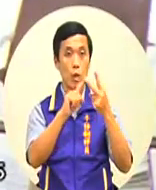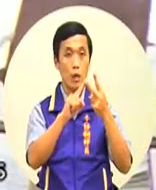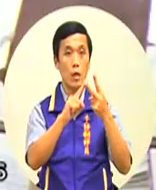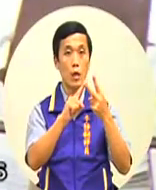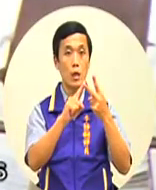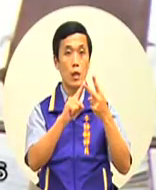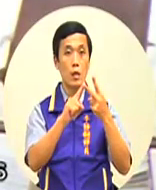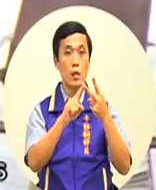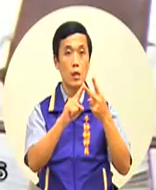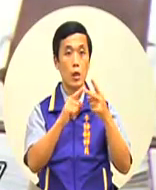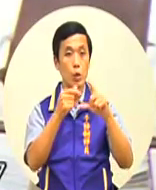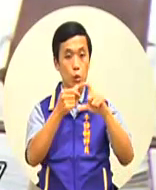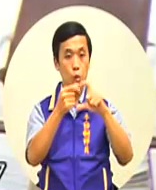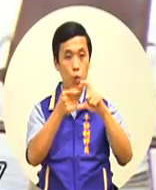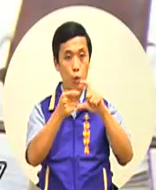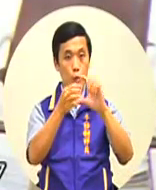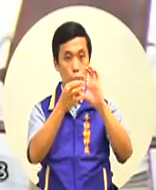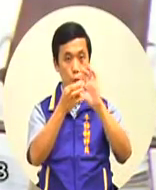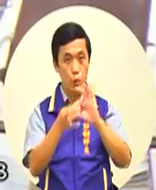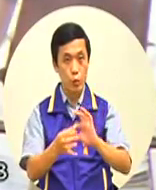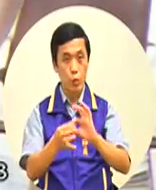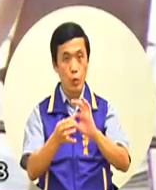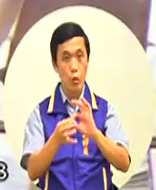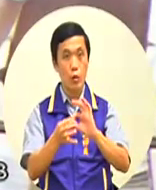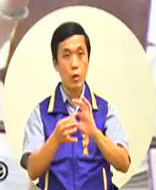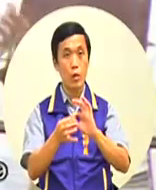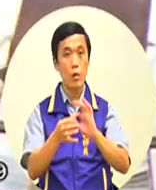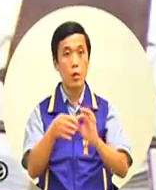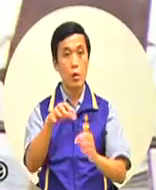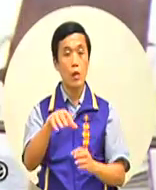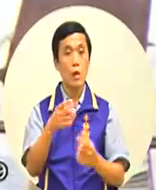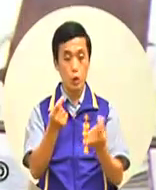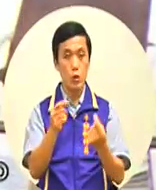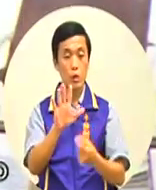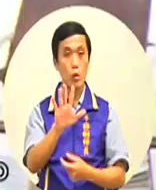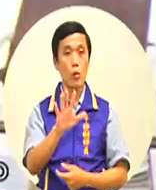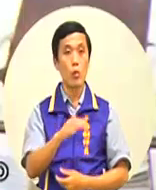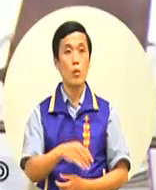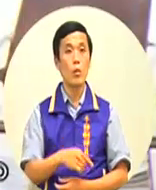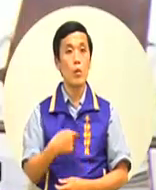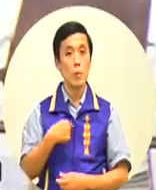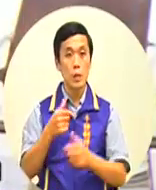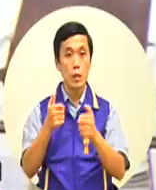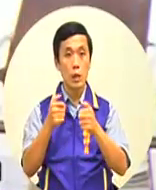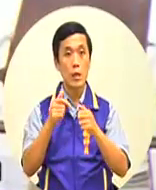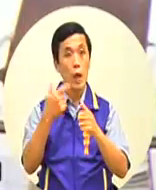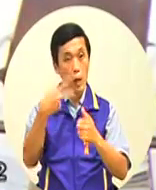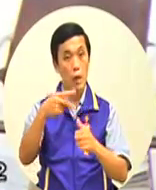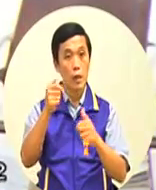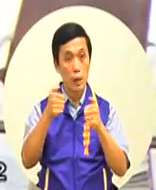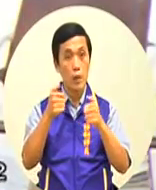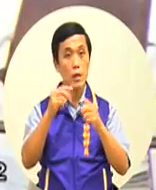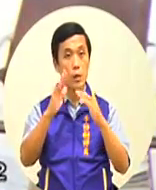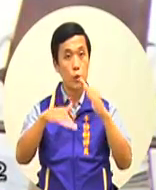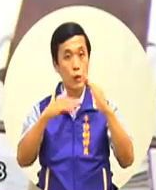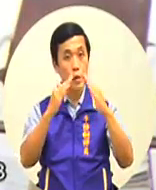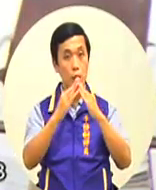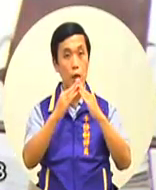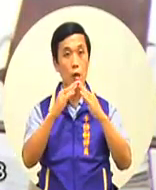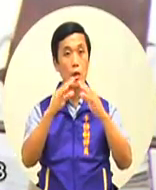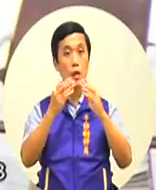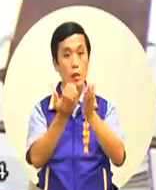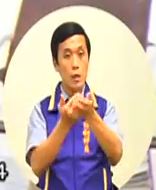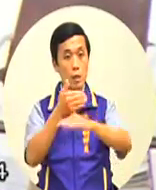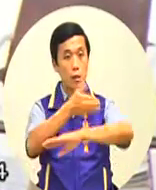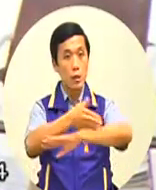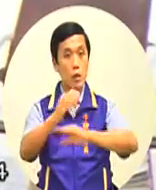们的区公所都一直有，那也感谢我们的学校，就是曾校长前任国小，因